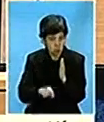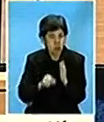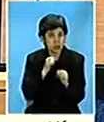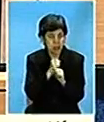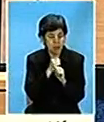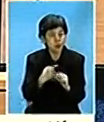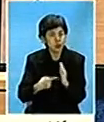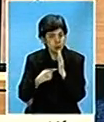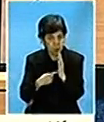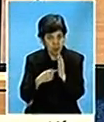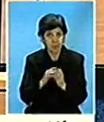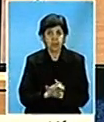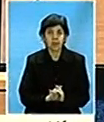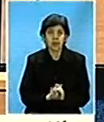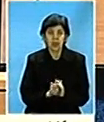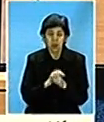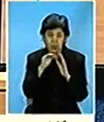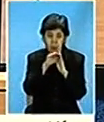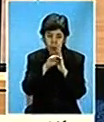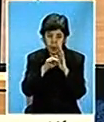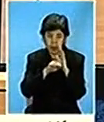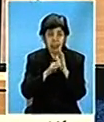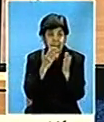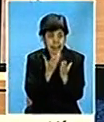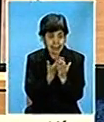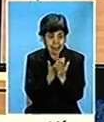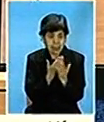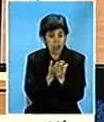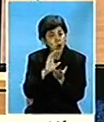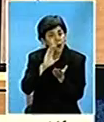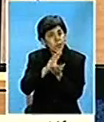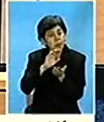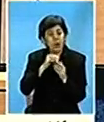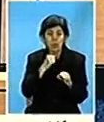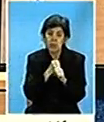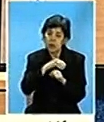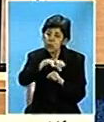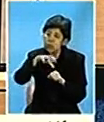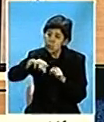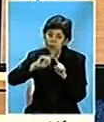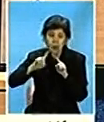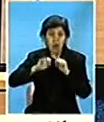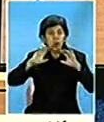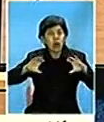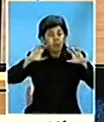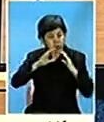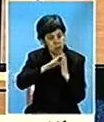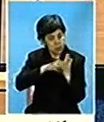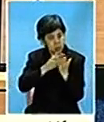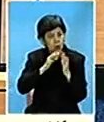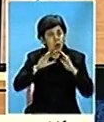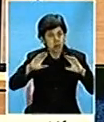เช่นการกำหนดให้การใช้จ่ายเงินนอกงบประมาณผ่านหน่วยงานอื่นใดของรัฐตามนโยบายของรัฐบ